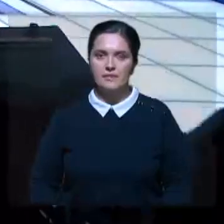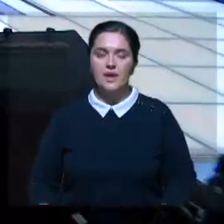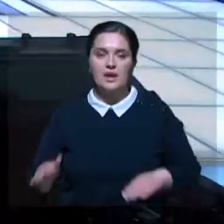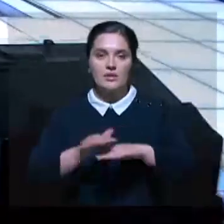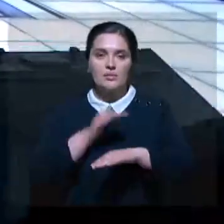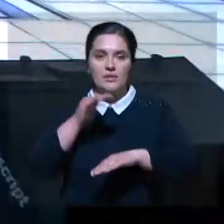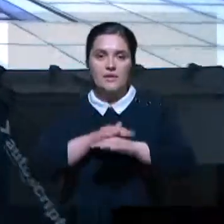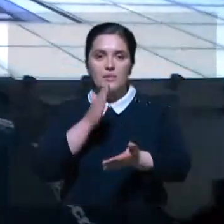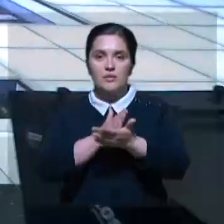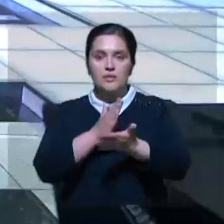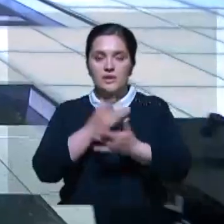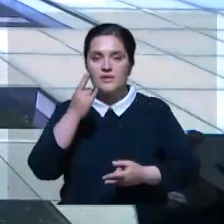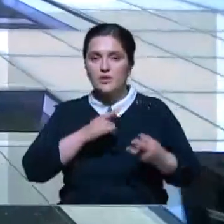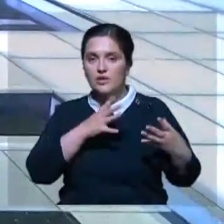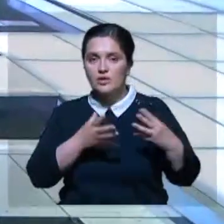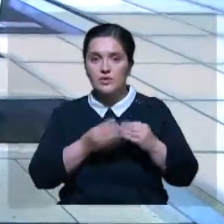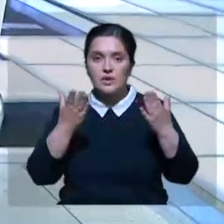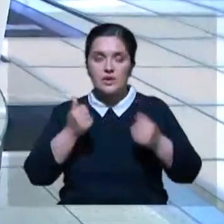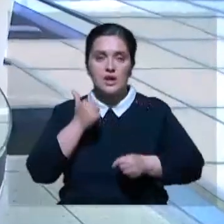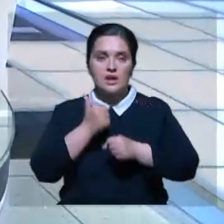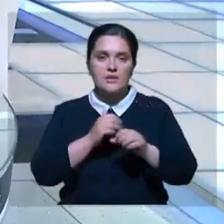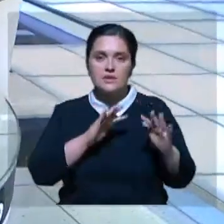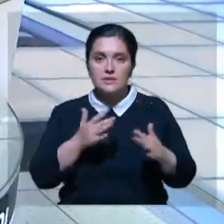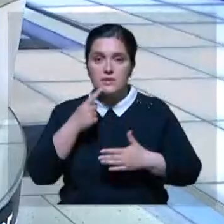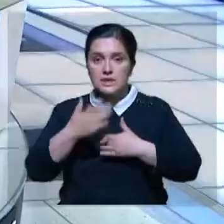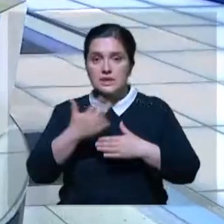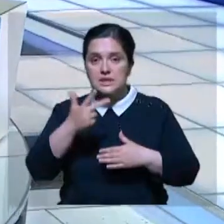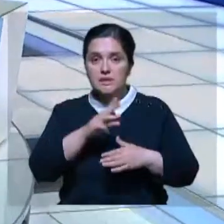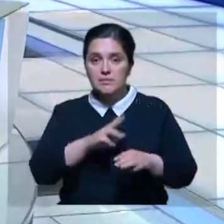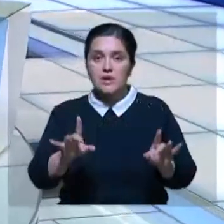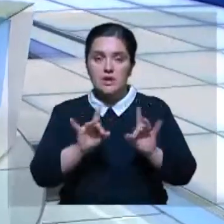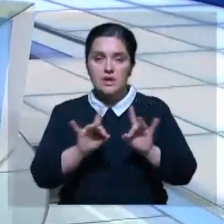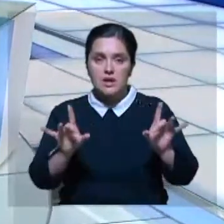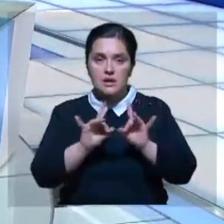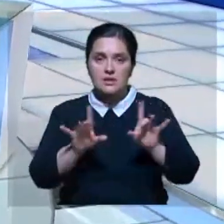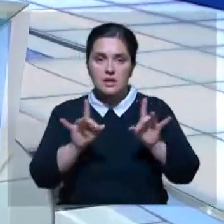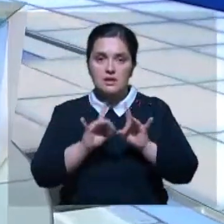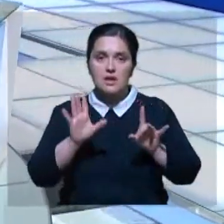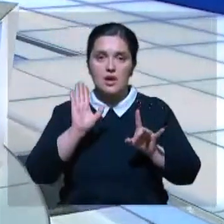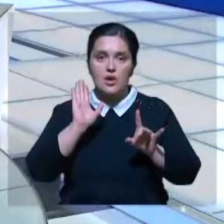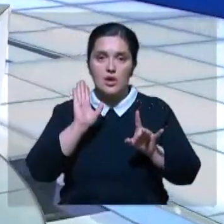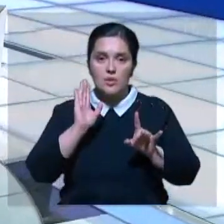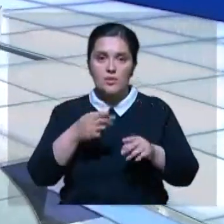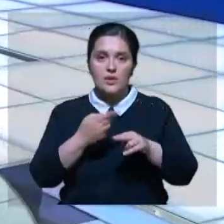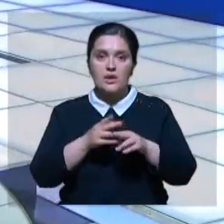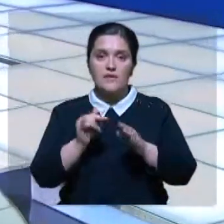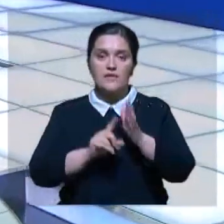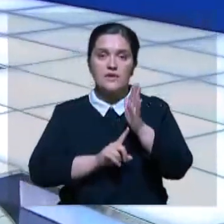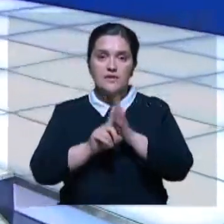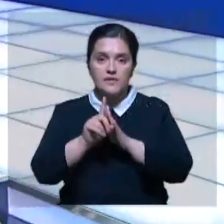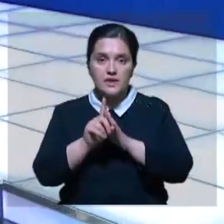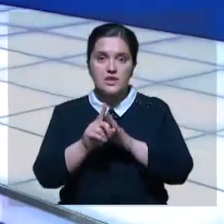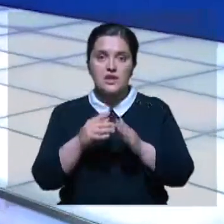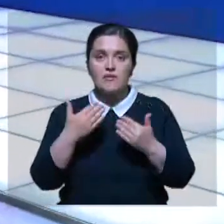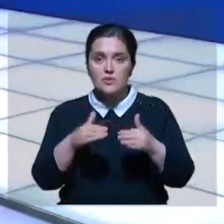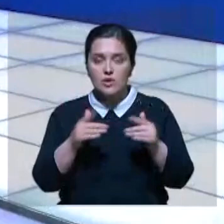Добрый вечер. В прямом эфире «Итоги дня». О главных событиях в ближайшие полчаса. В студии работает Дмитрий Двойнев. Сурдоперевод обеспечивает Виктория